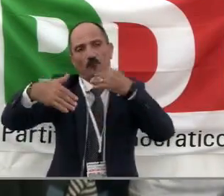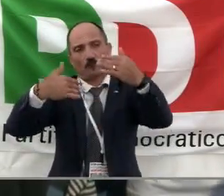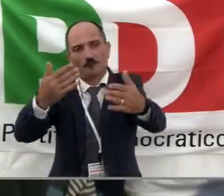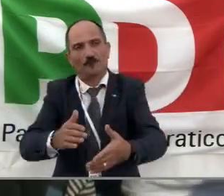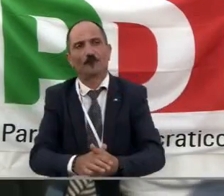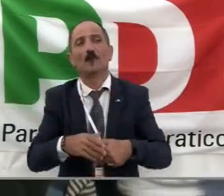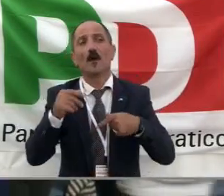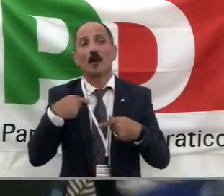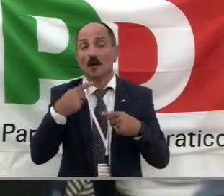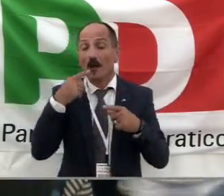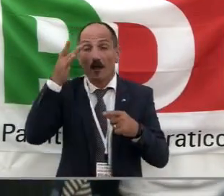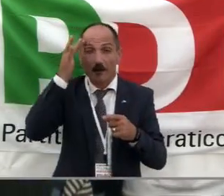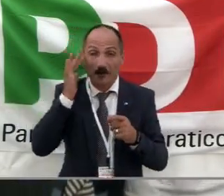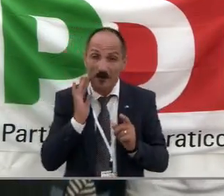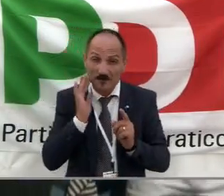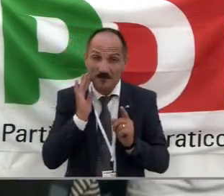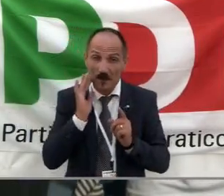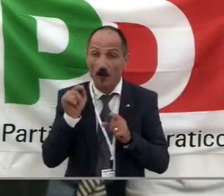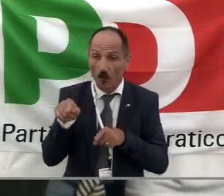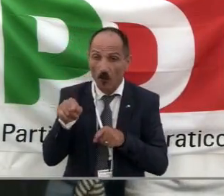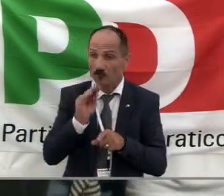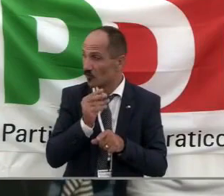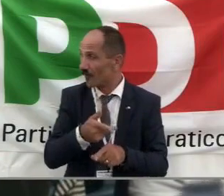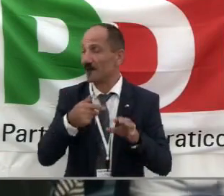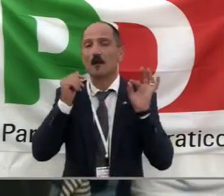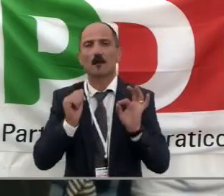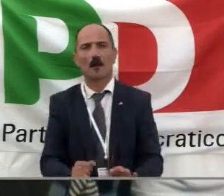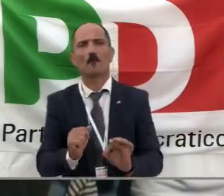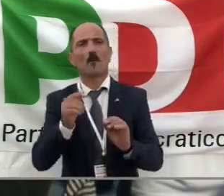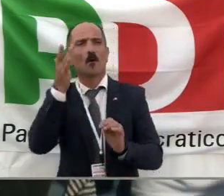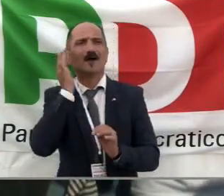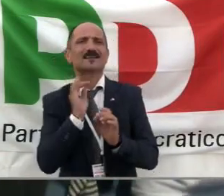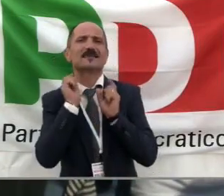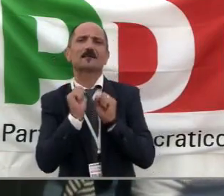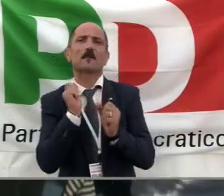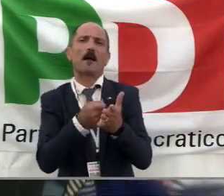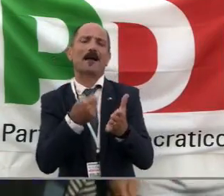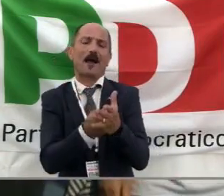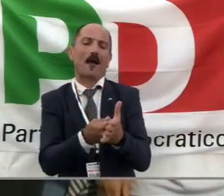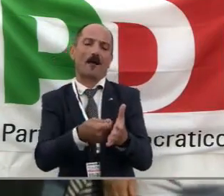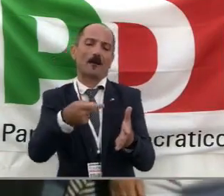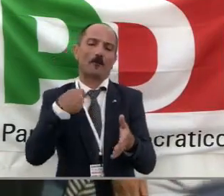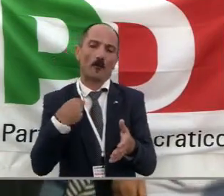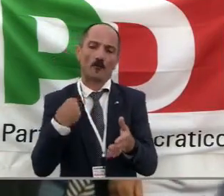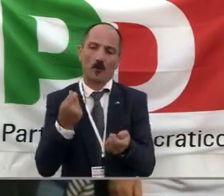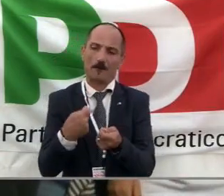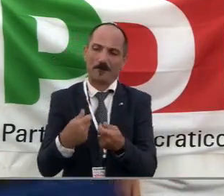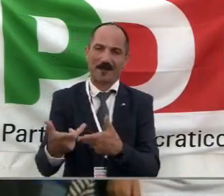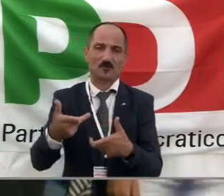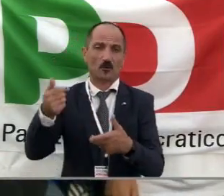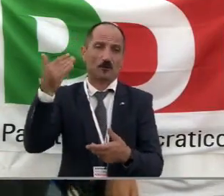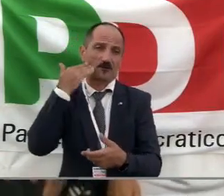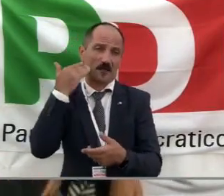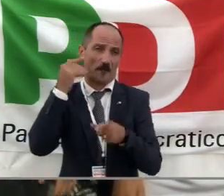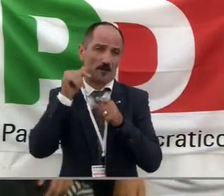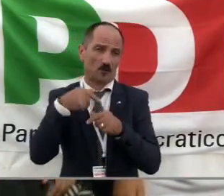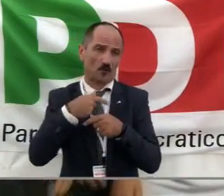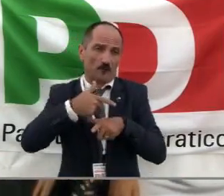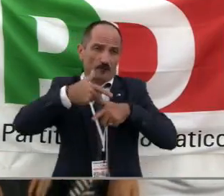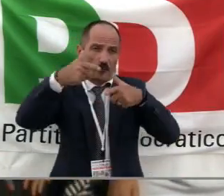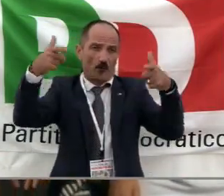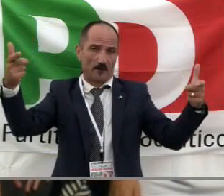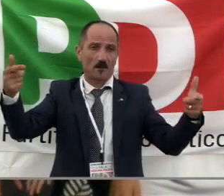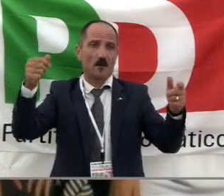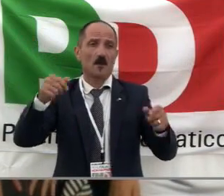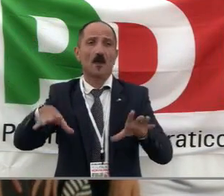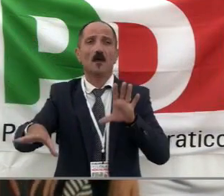che sono quelli che rischiano di pagare il prezzo più devastante, indebitati come saranno, dalle